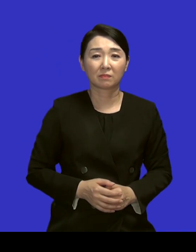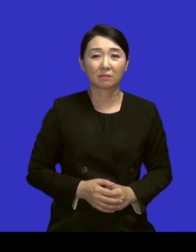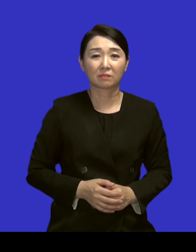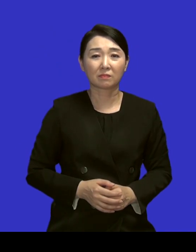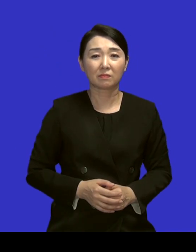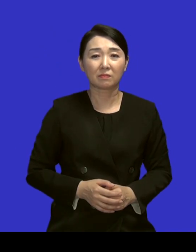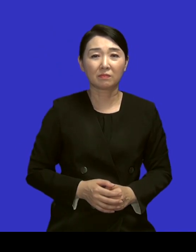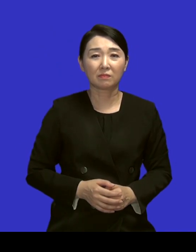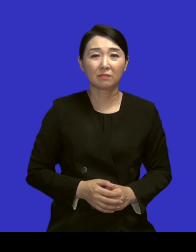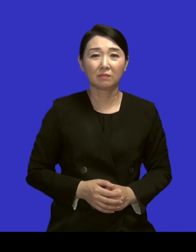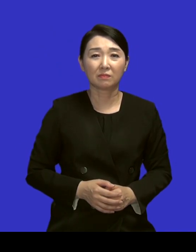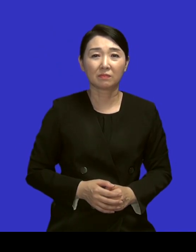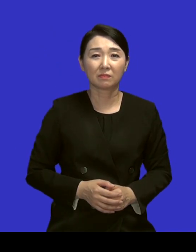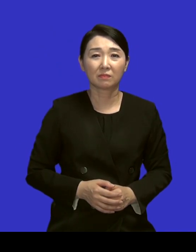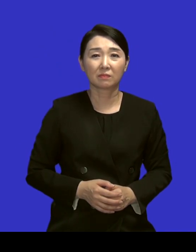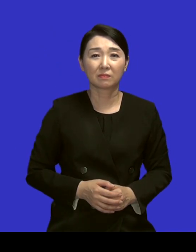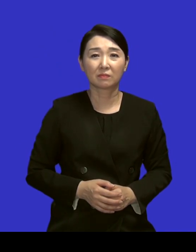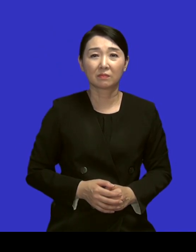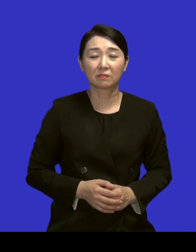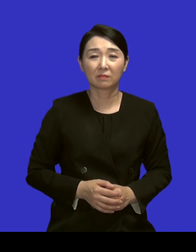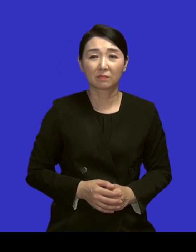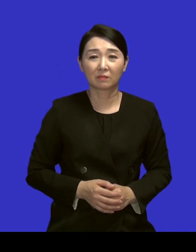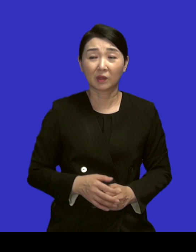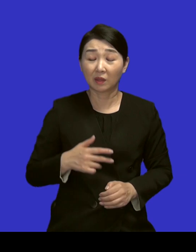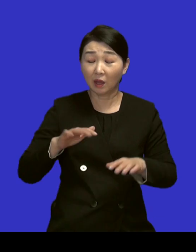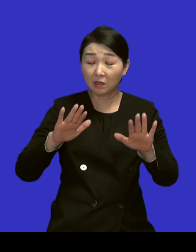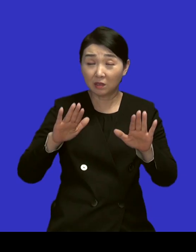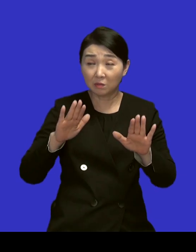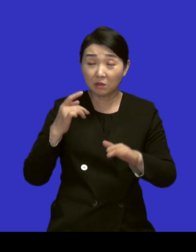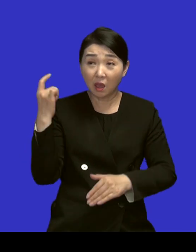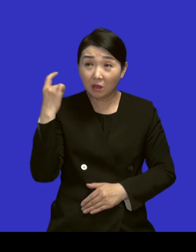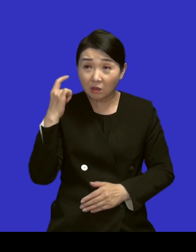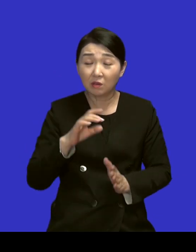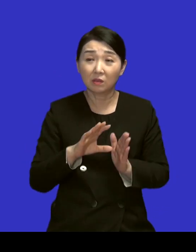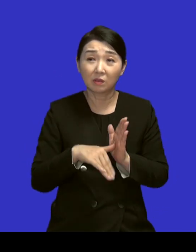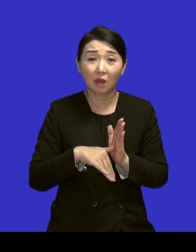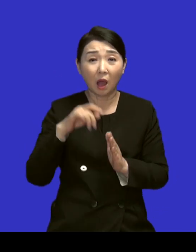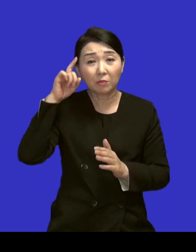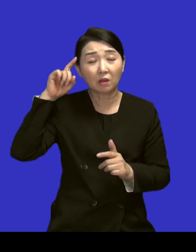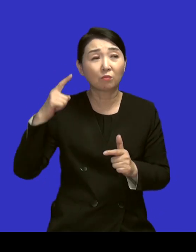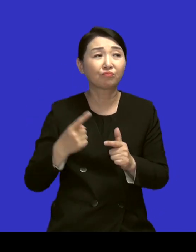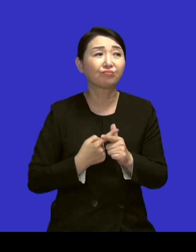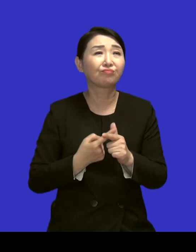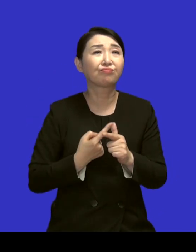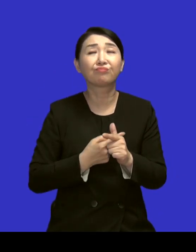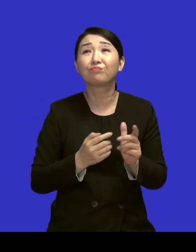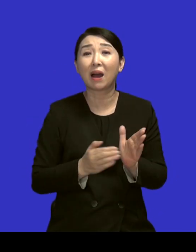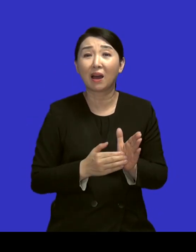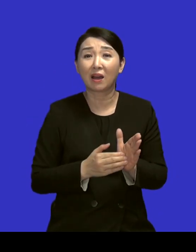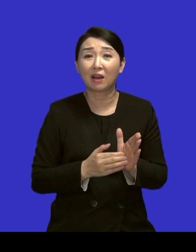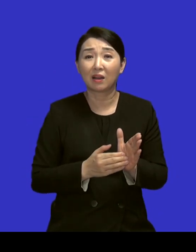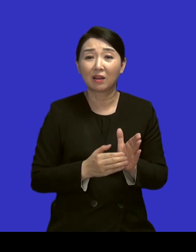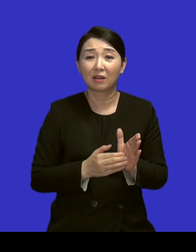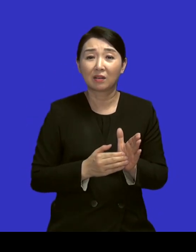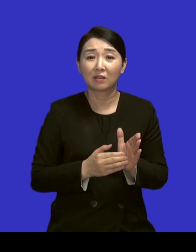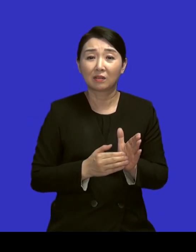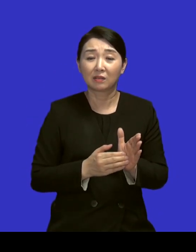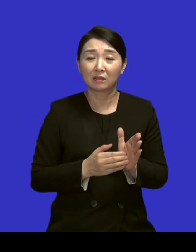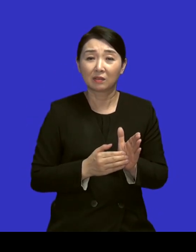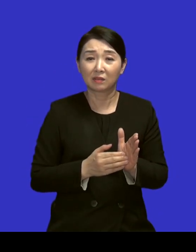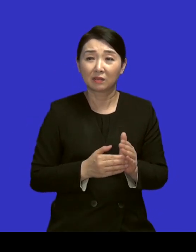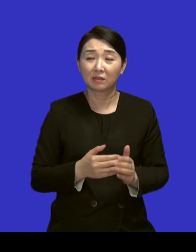네. 그래서 제가 지금에서야 그 얘기 들으면 뭐 아무 생각 안 하고 흘려보낼 텐데 그 당시